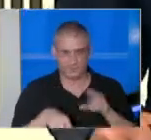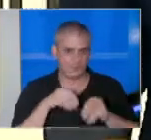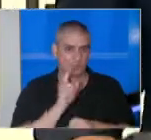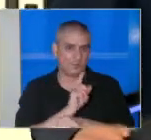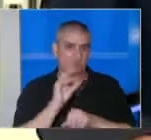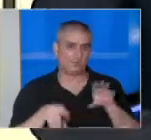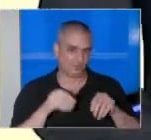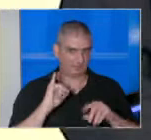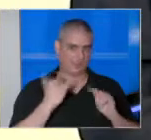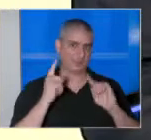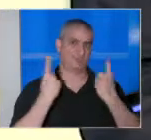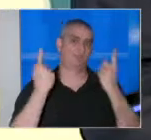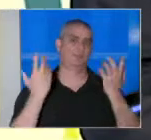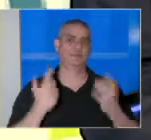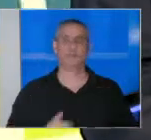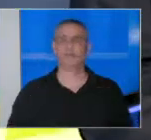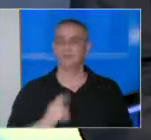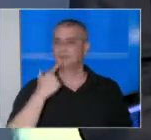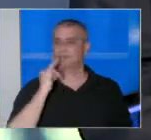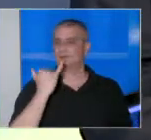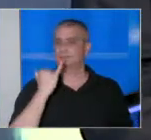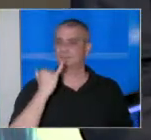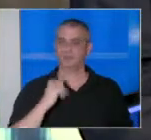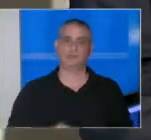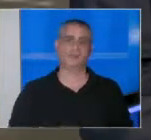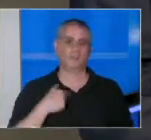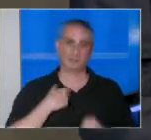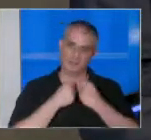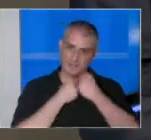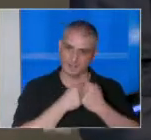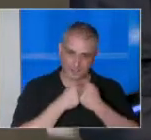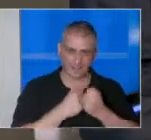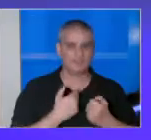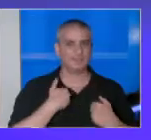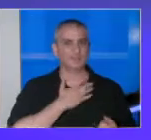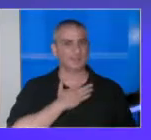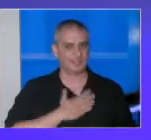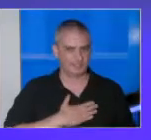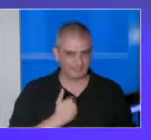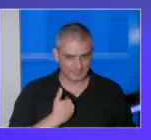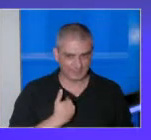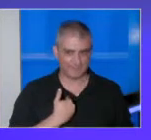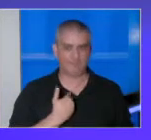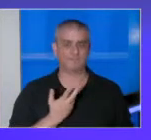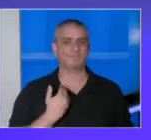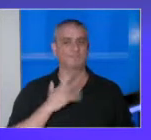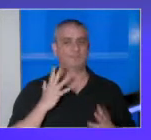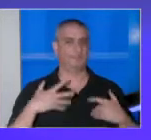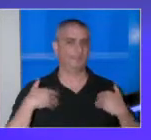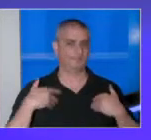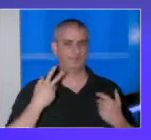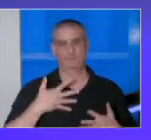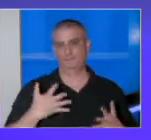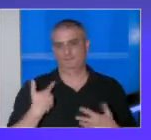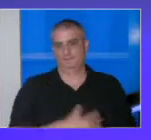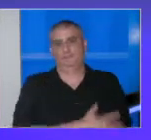בחירות, אבל זה קורה. אכן כן. נלחמתי, רציתי, ואני מאוד שמחה